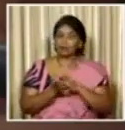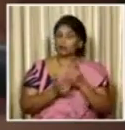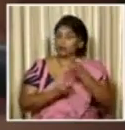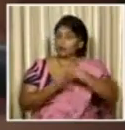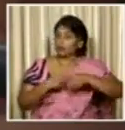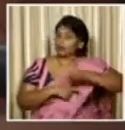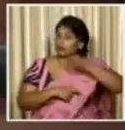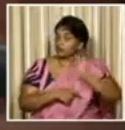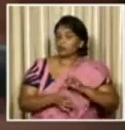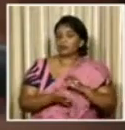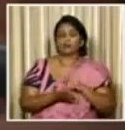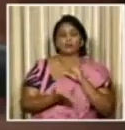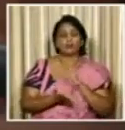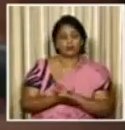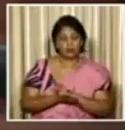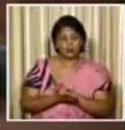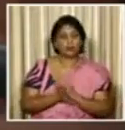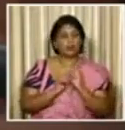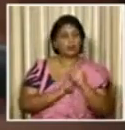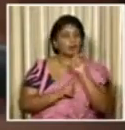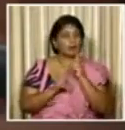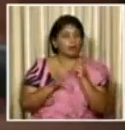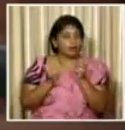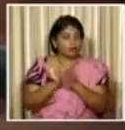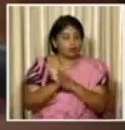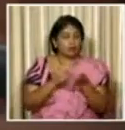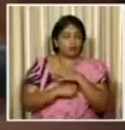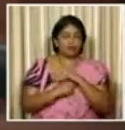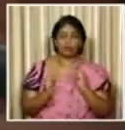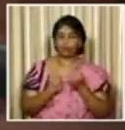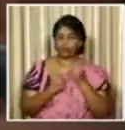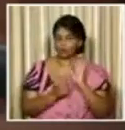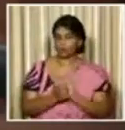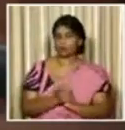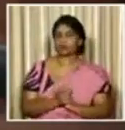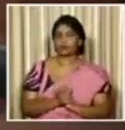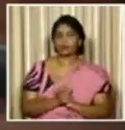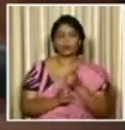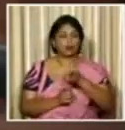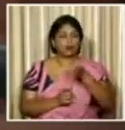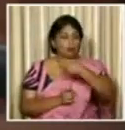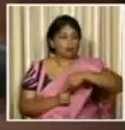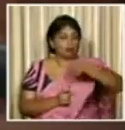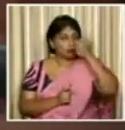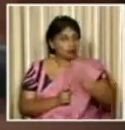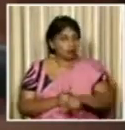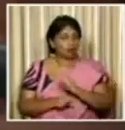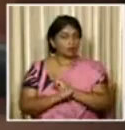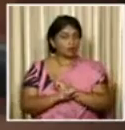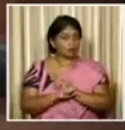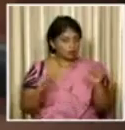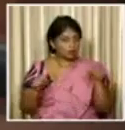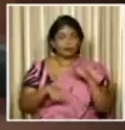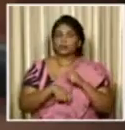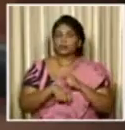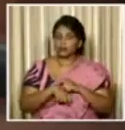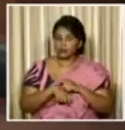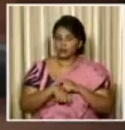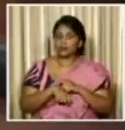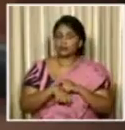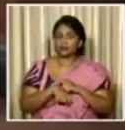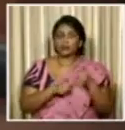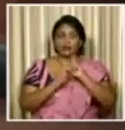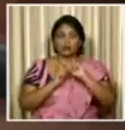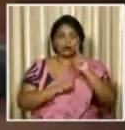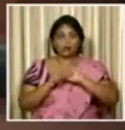ඒකමතික තීරණය කිරීමට සභාව විසින් උත්සාහ කර ලැබිය යුත්තේය. ඒකමතික තීරණයක් නොමැති අවස්ථාවකදී